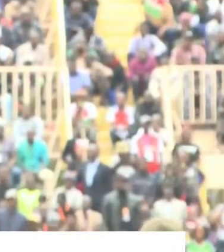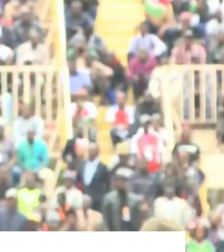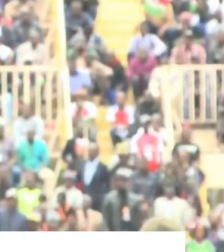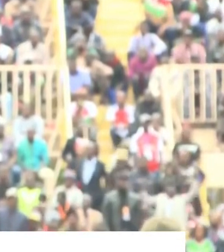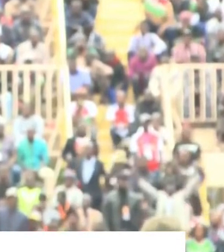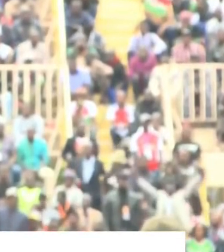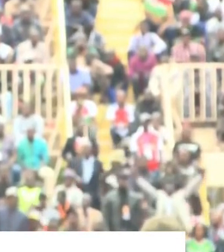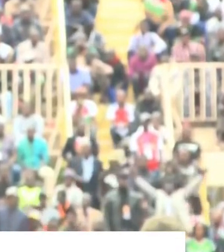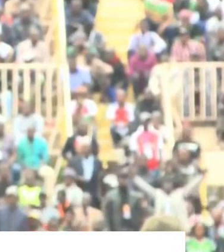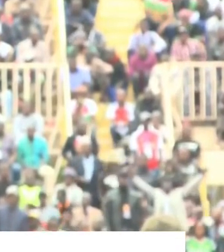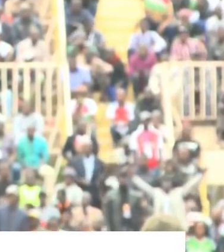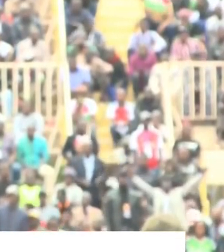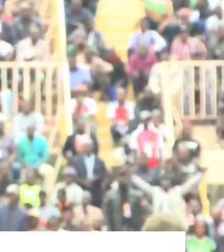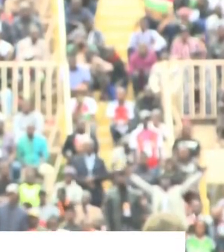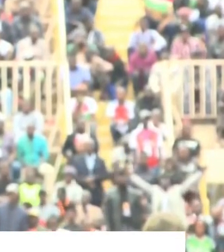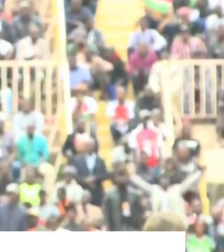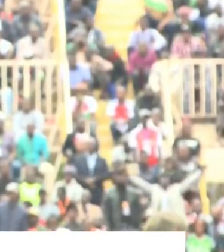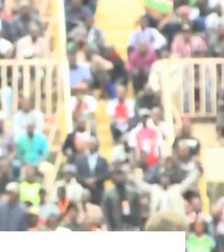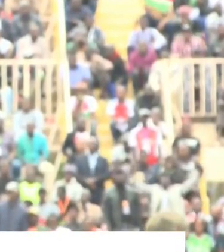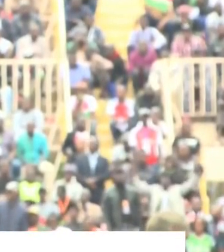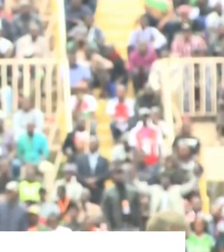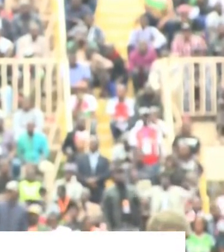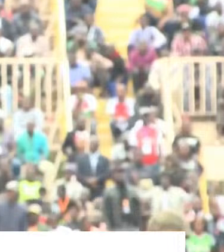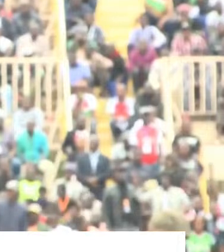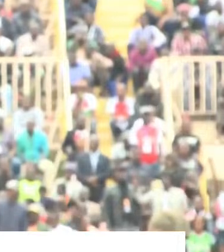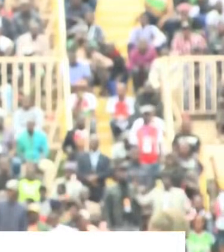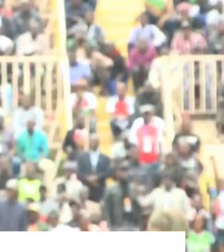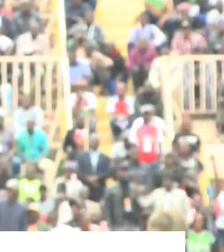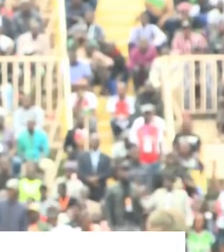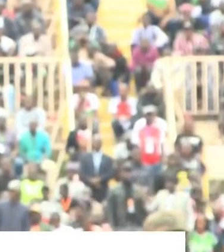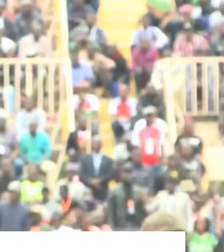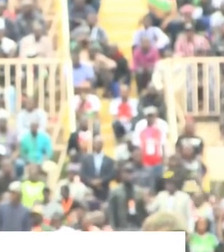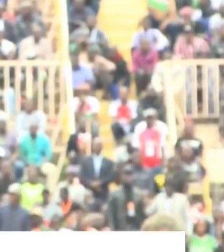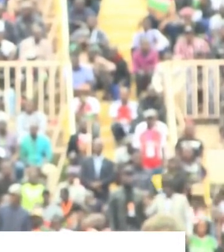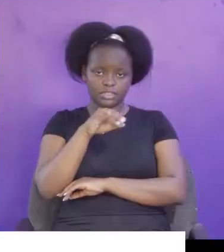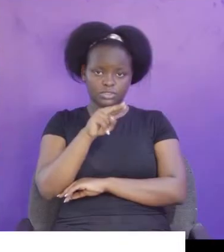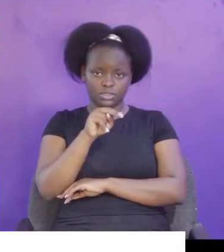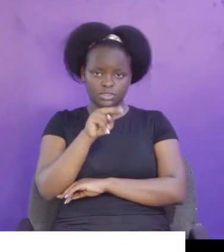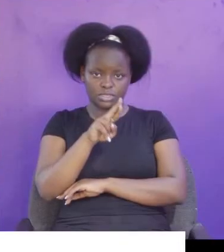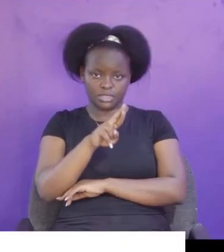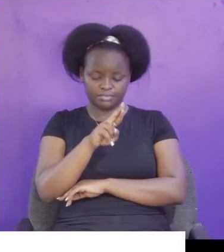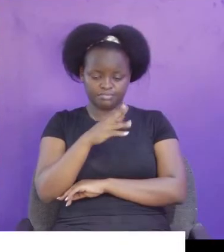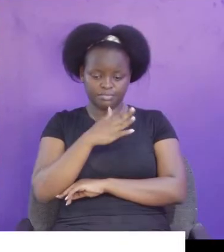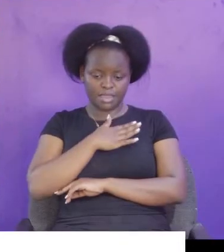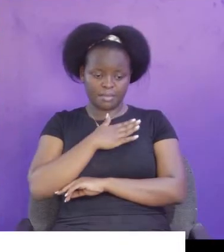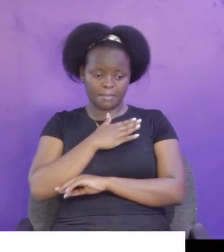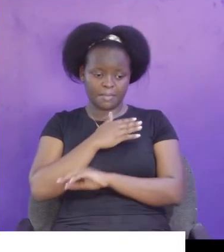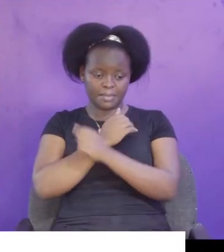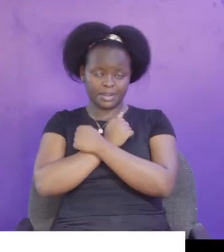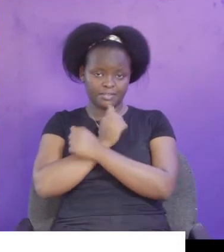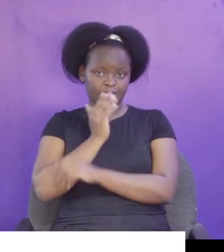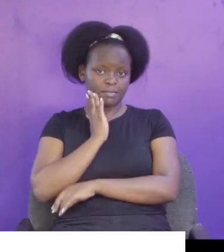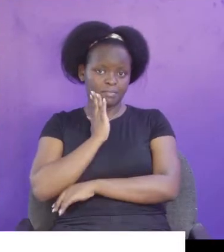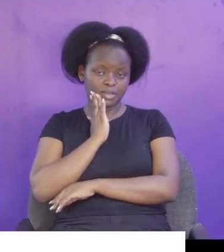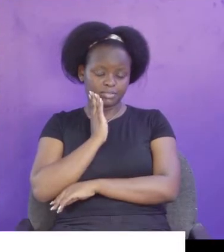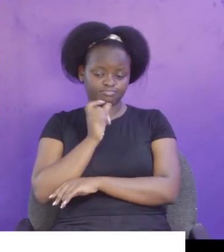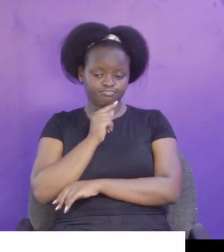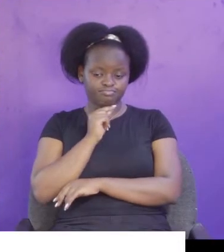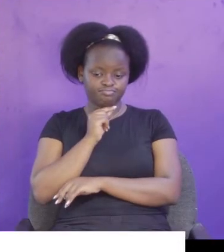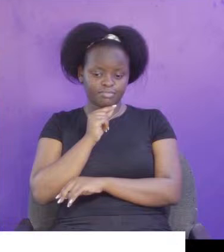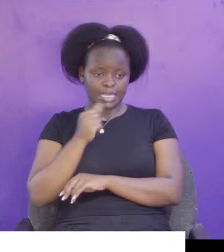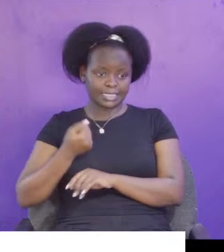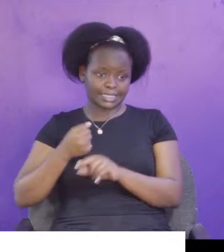A tribute from Raila Junior Odinga. My beloved mom, my sister Rosie and